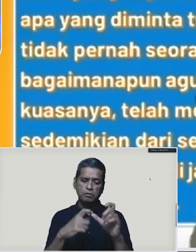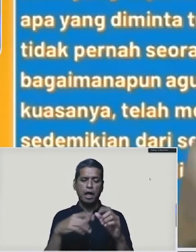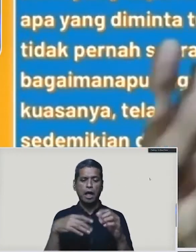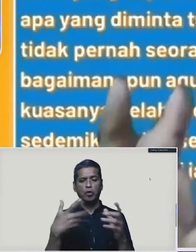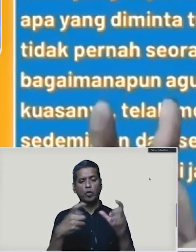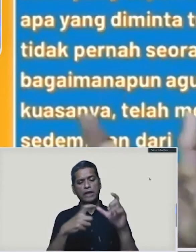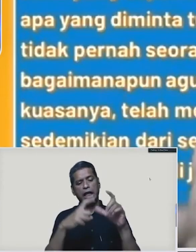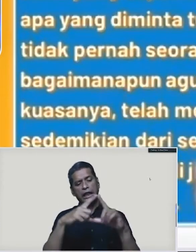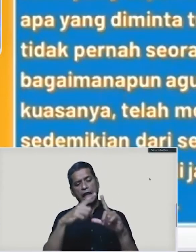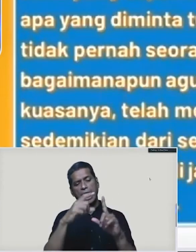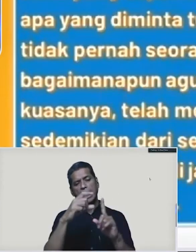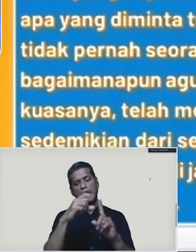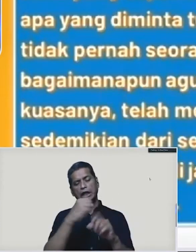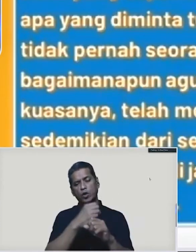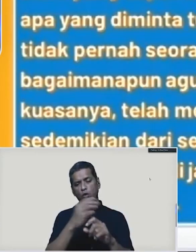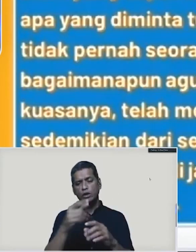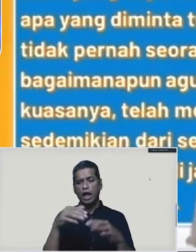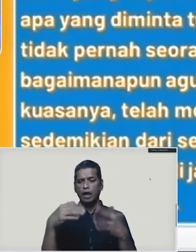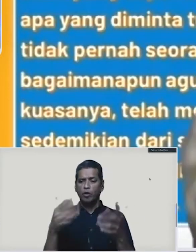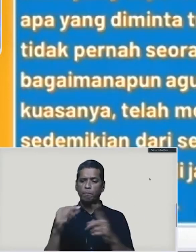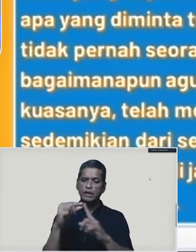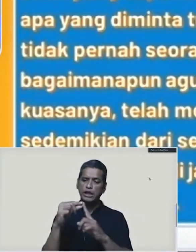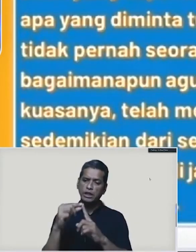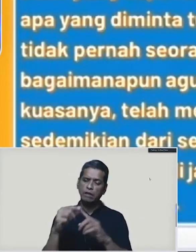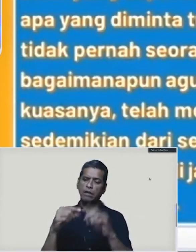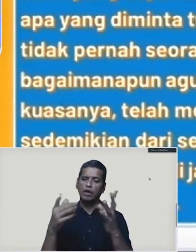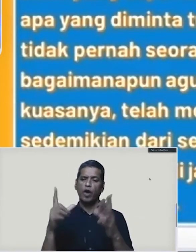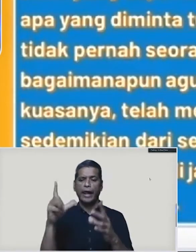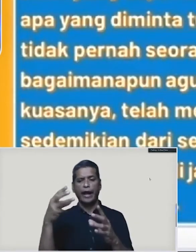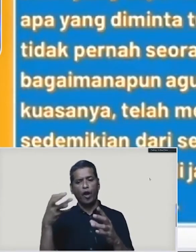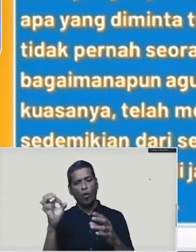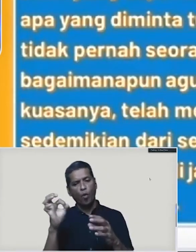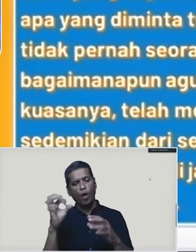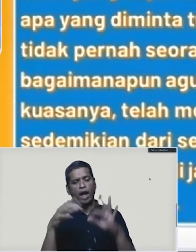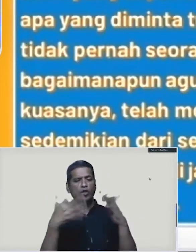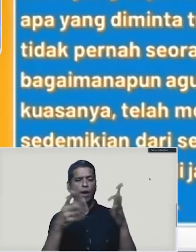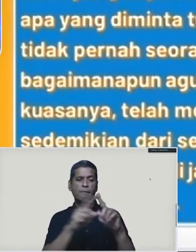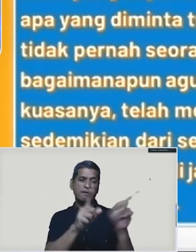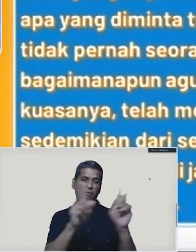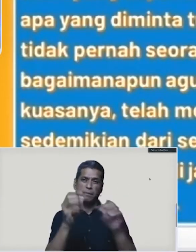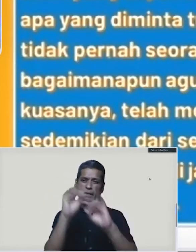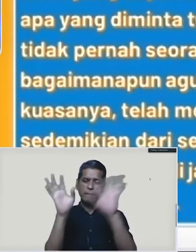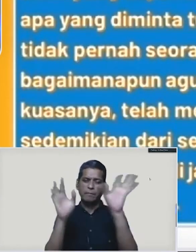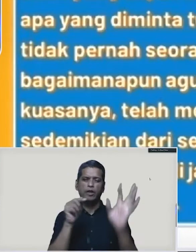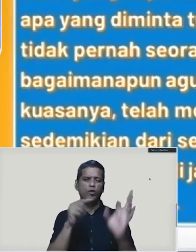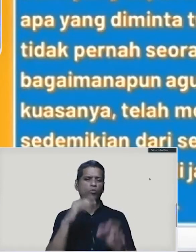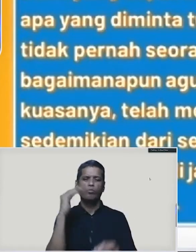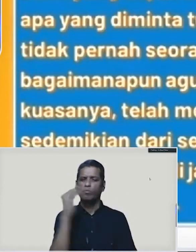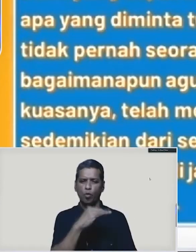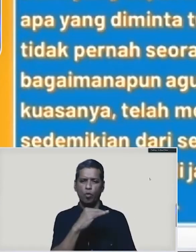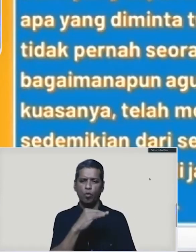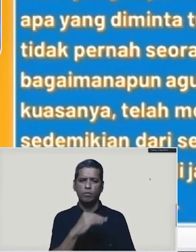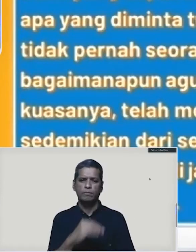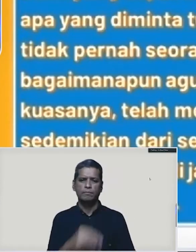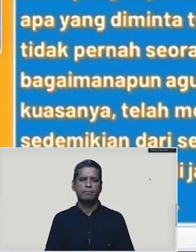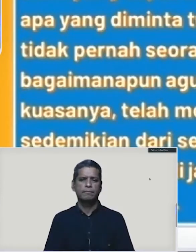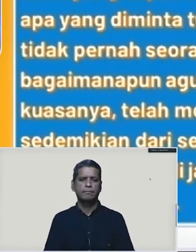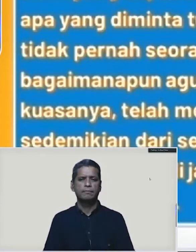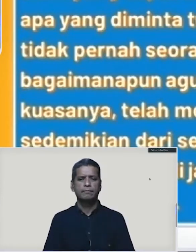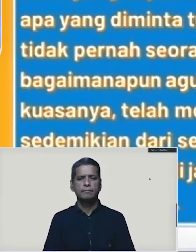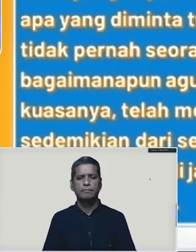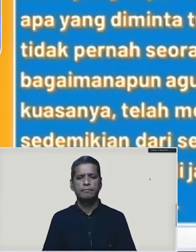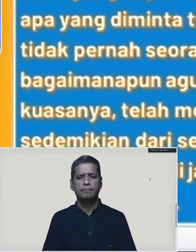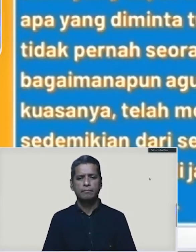itu dia bisa kontak dengan orang mati bisa memberitahu kepada Anda Bahkan bisa membawa berkat saudara itu